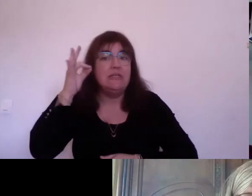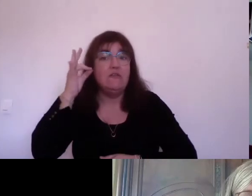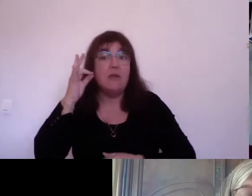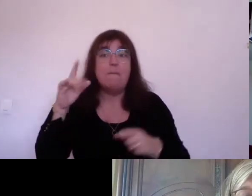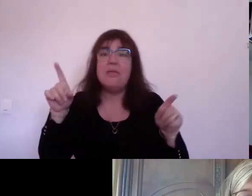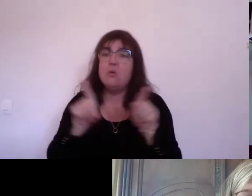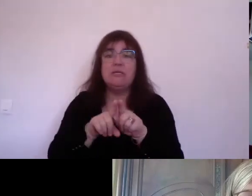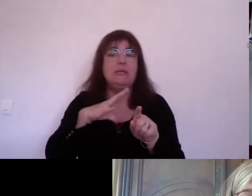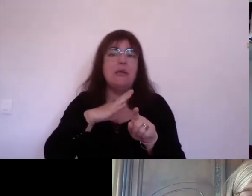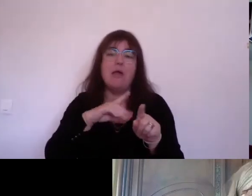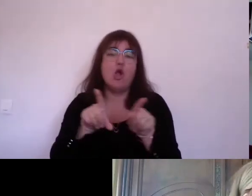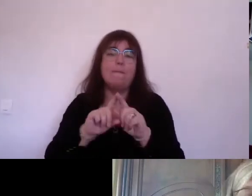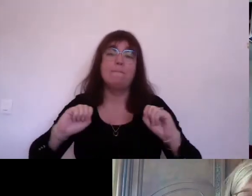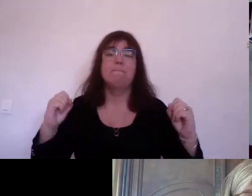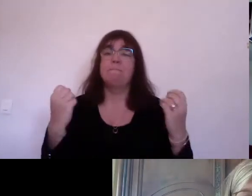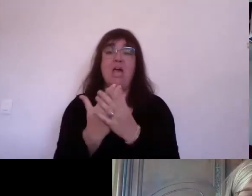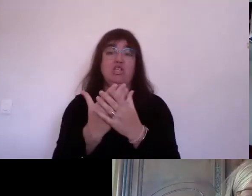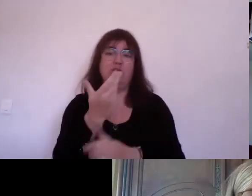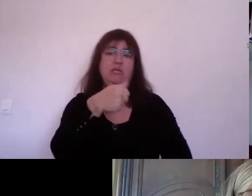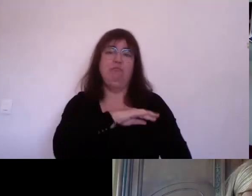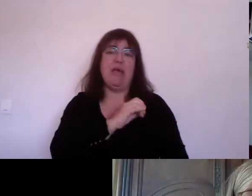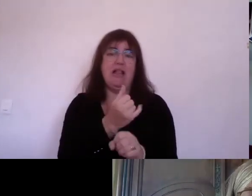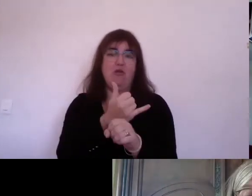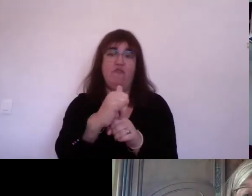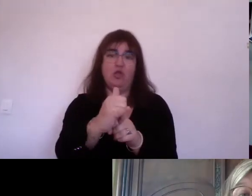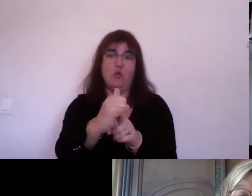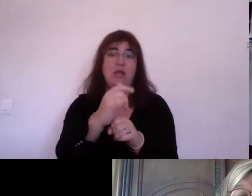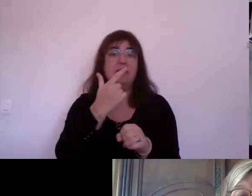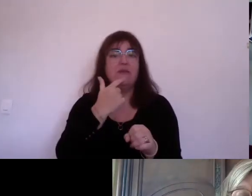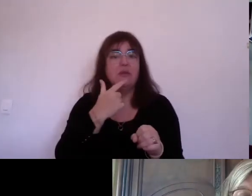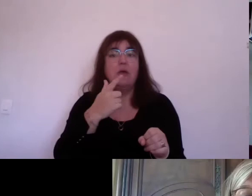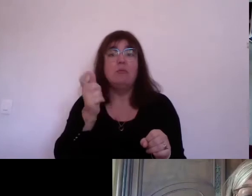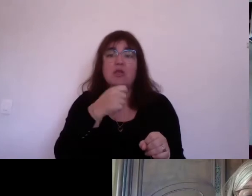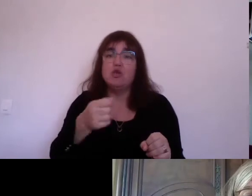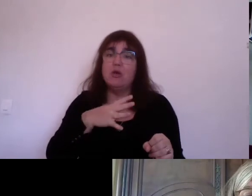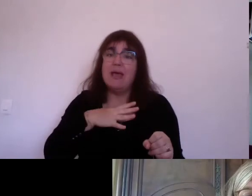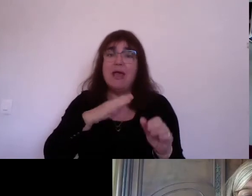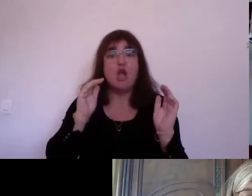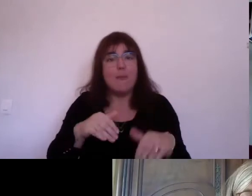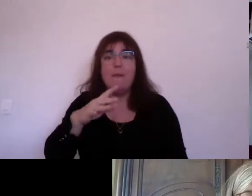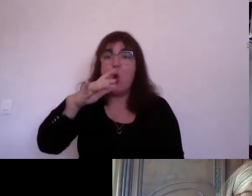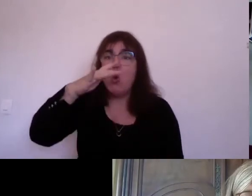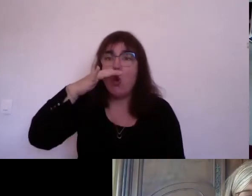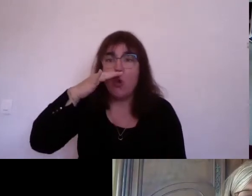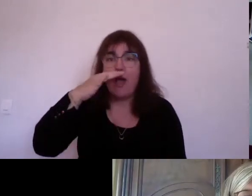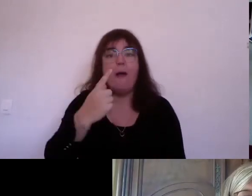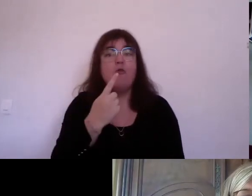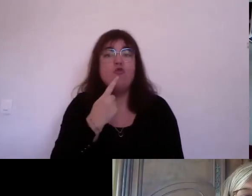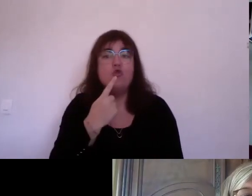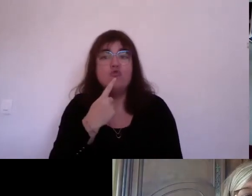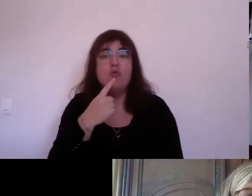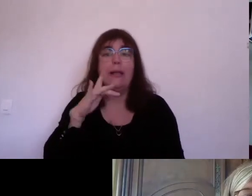magique du virtuel ne doit pas nous faire négliger l'odorat le goût et le toucher.